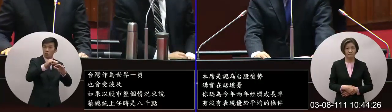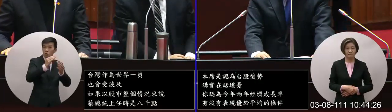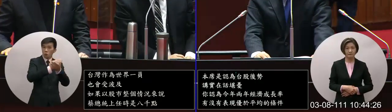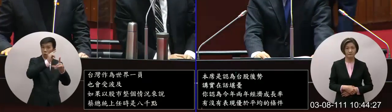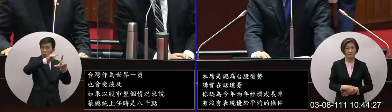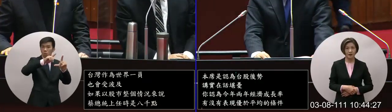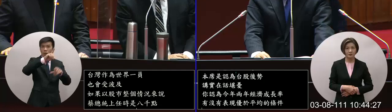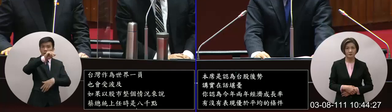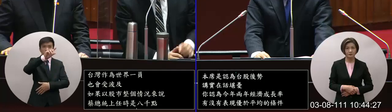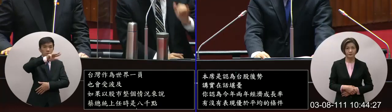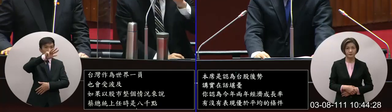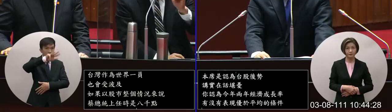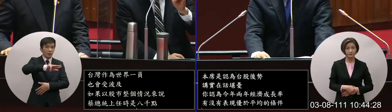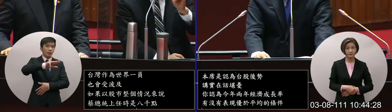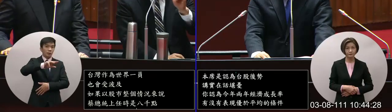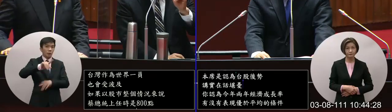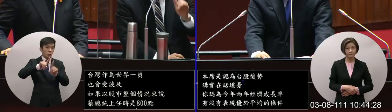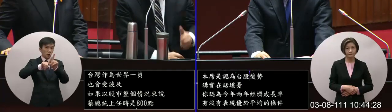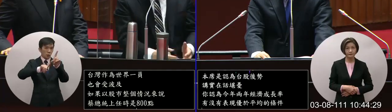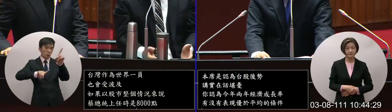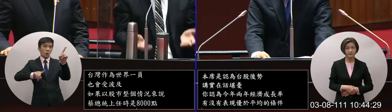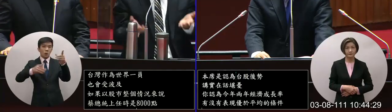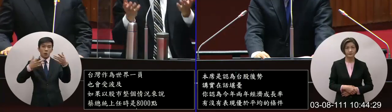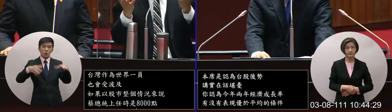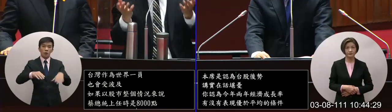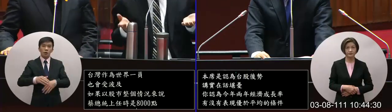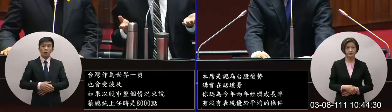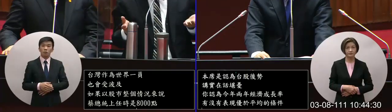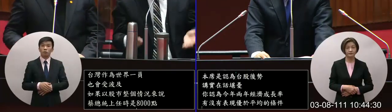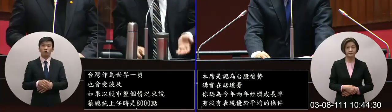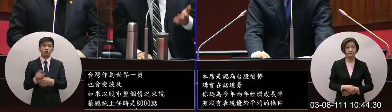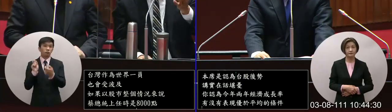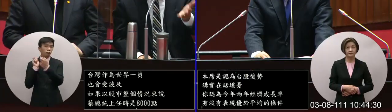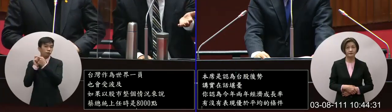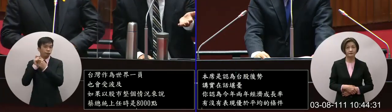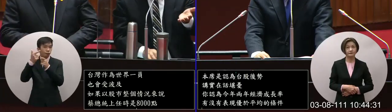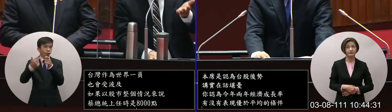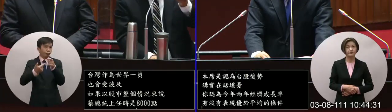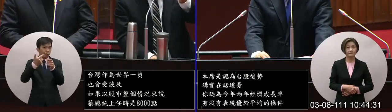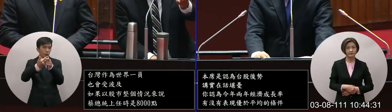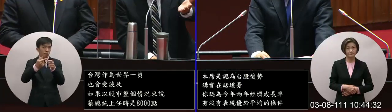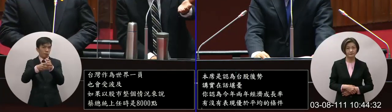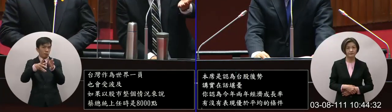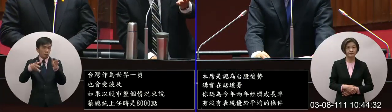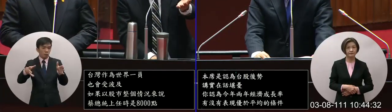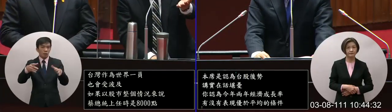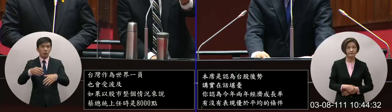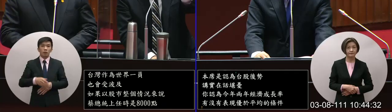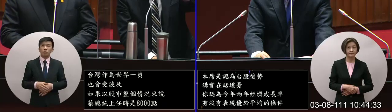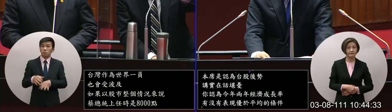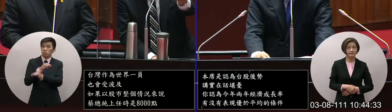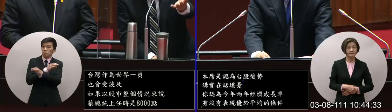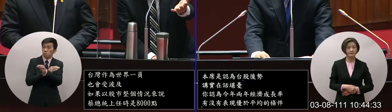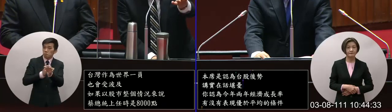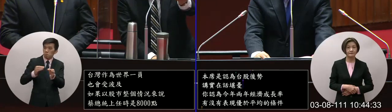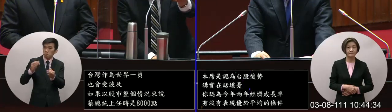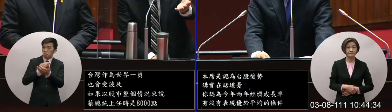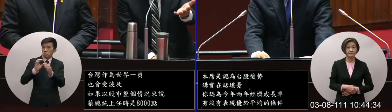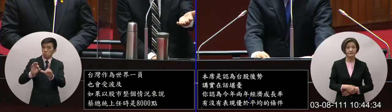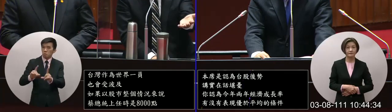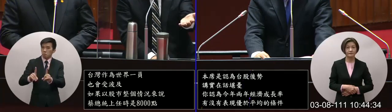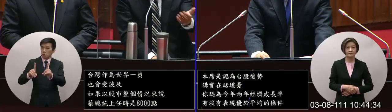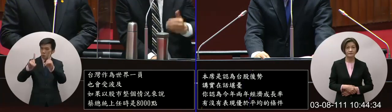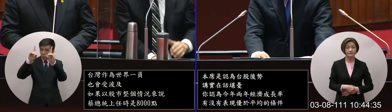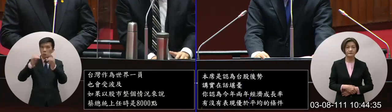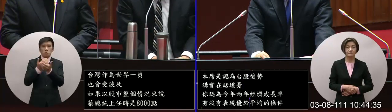就知道在蔡政府这6年来，整个经济面反映在这个橱窗上，反映在